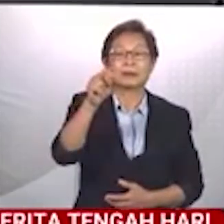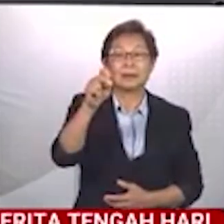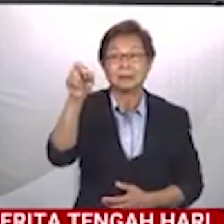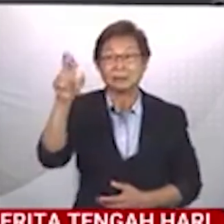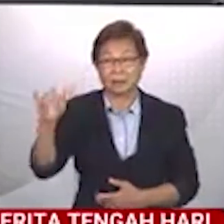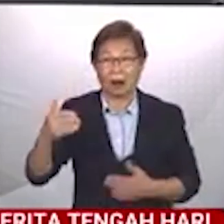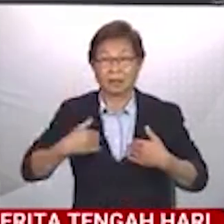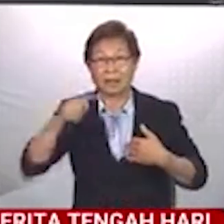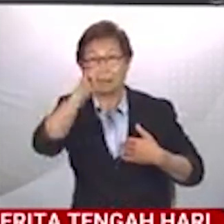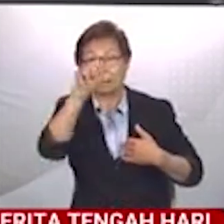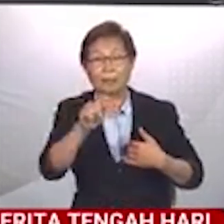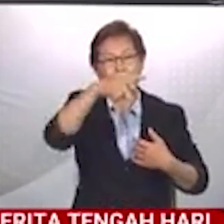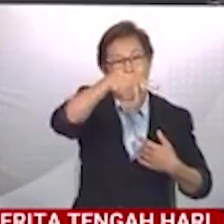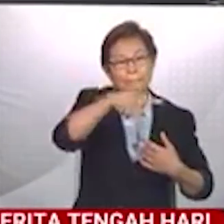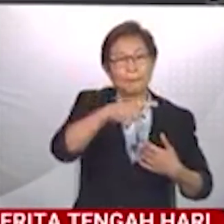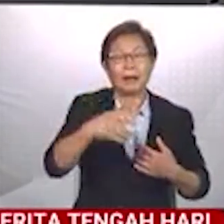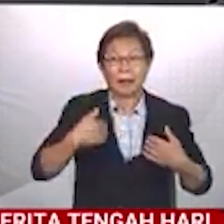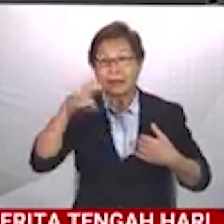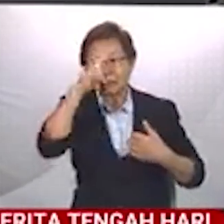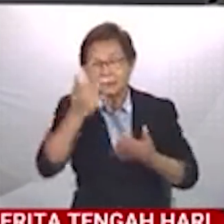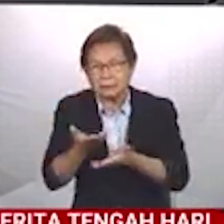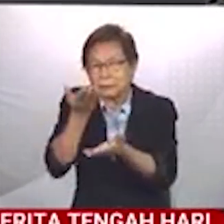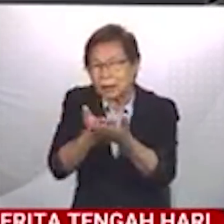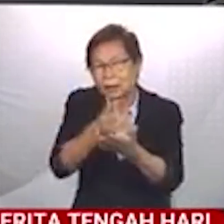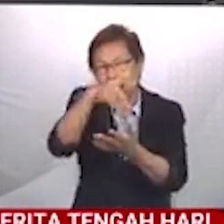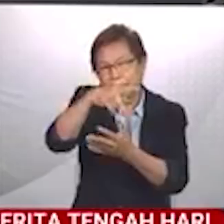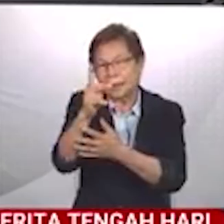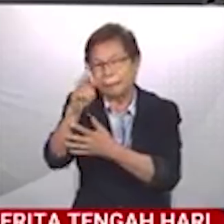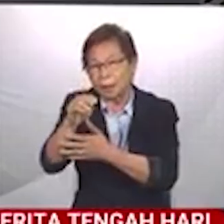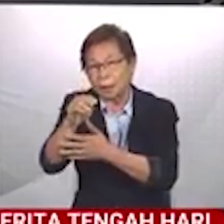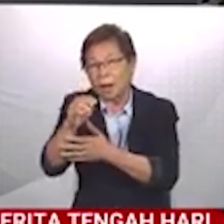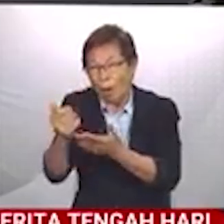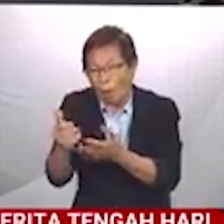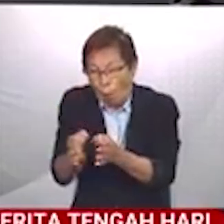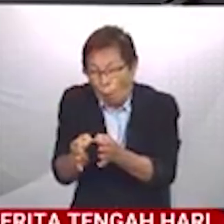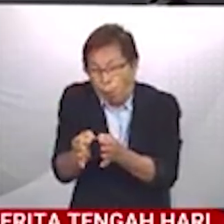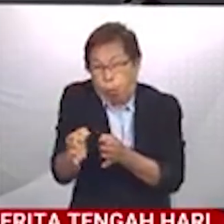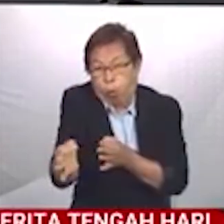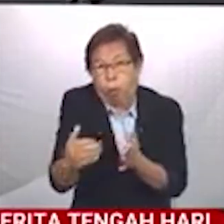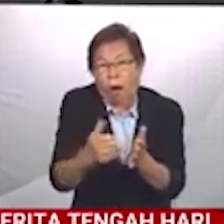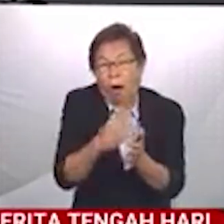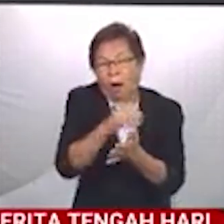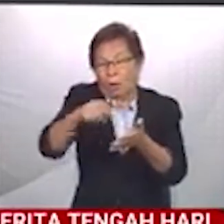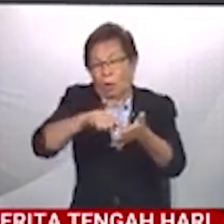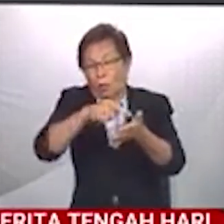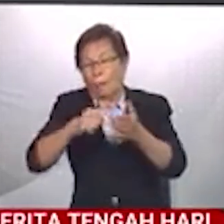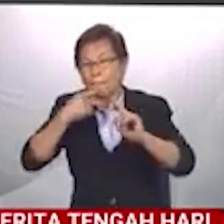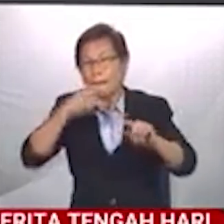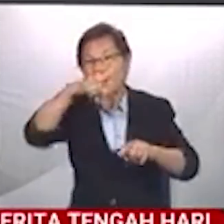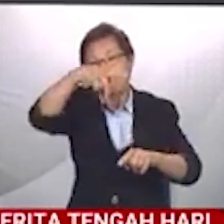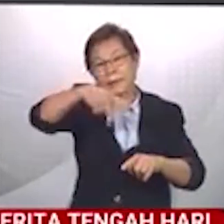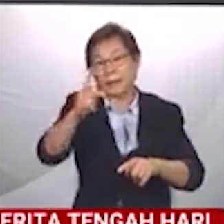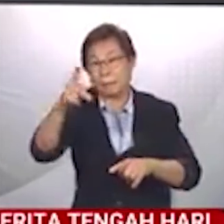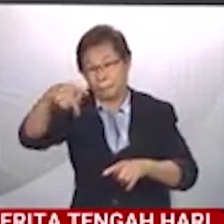Adakah perintah kawalan keselamatan, adakah kerajaan bercadang untuk melanjutkan perintah kawalan keselamatan dan komen Tan Sri mengenai perintah kawalan